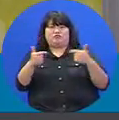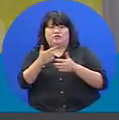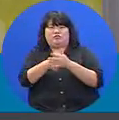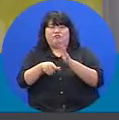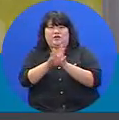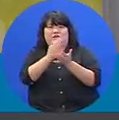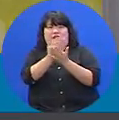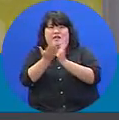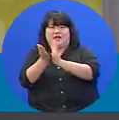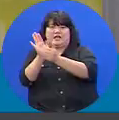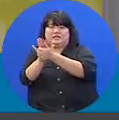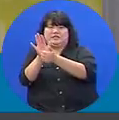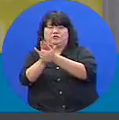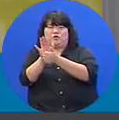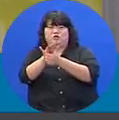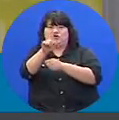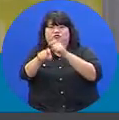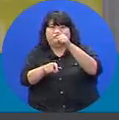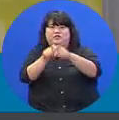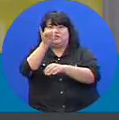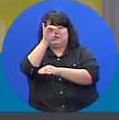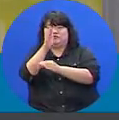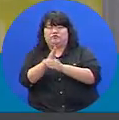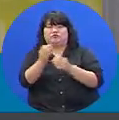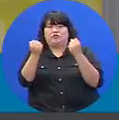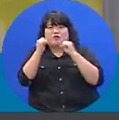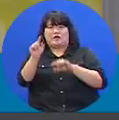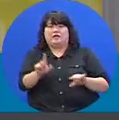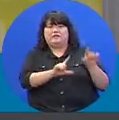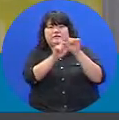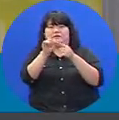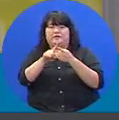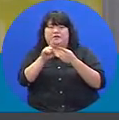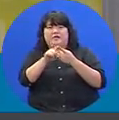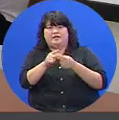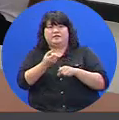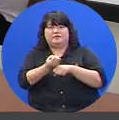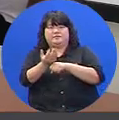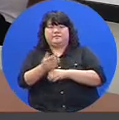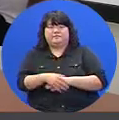지원책이 추진되고 있습니다. 건강한 생활 송창용 기자입니다.